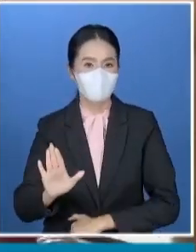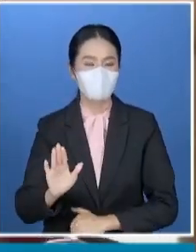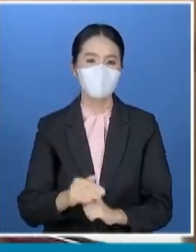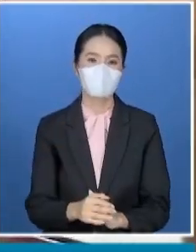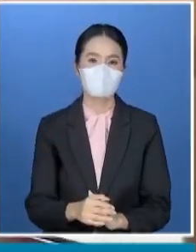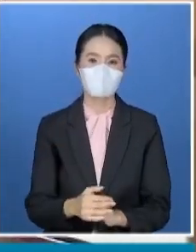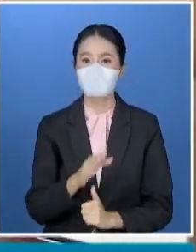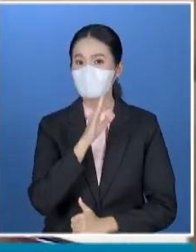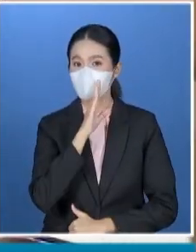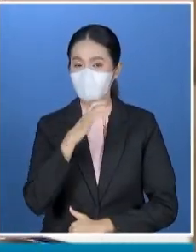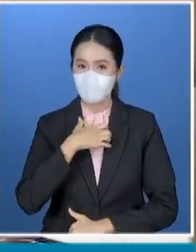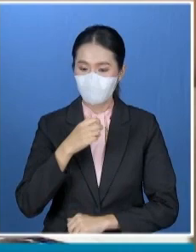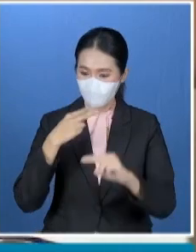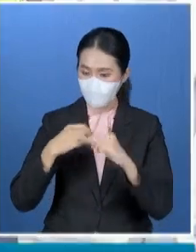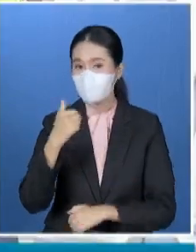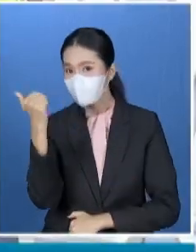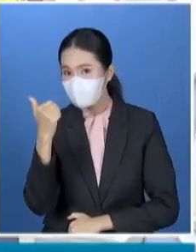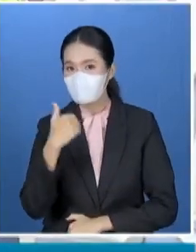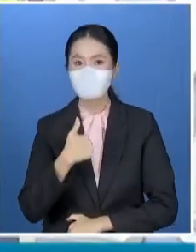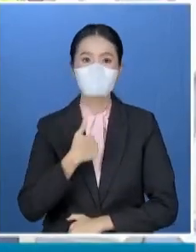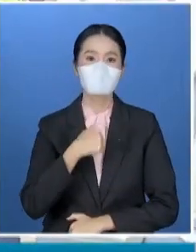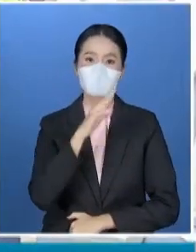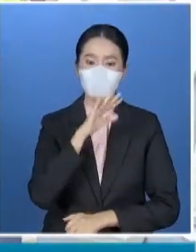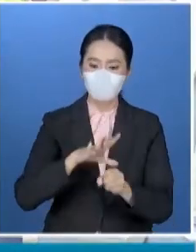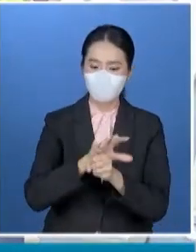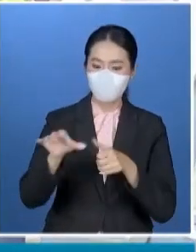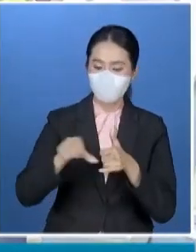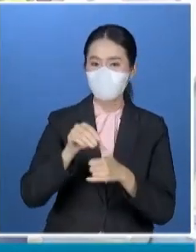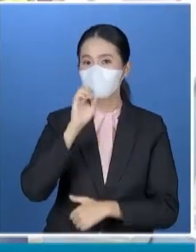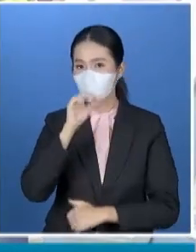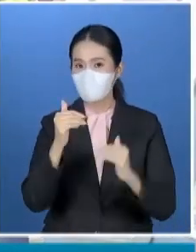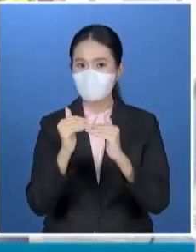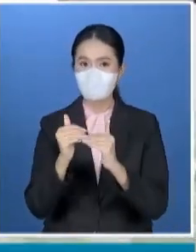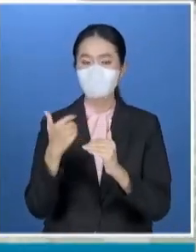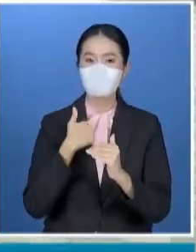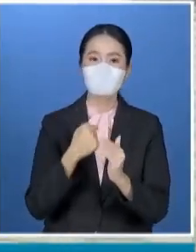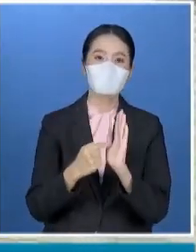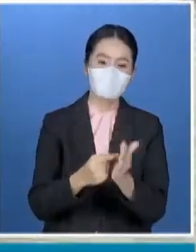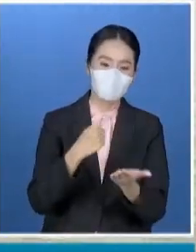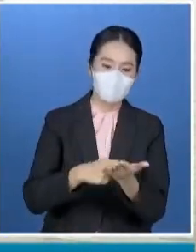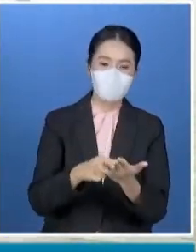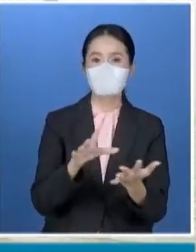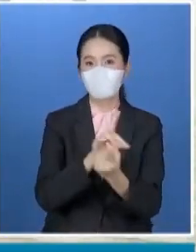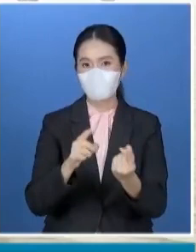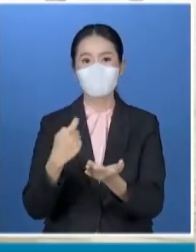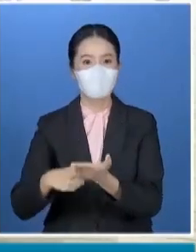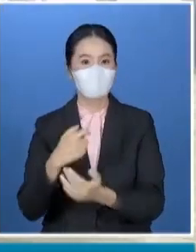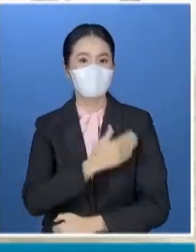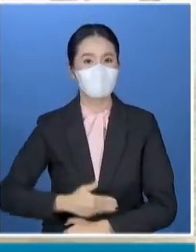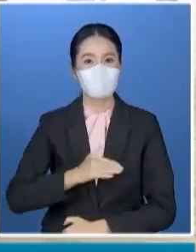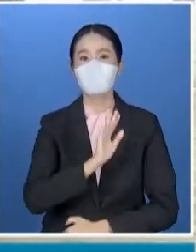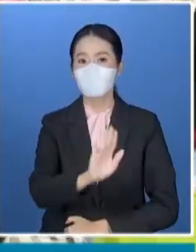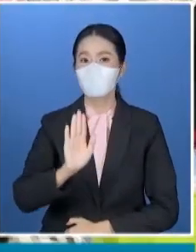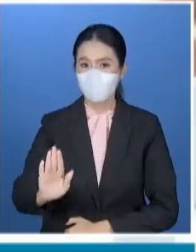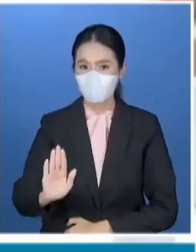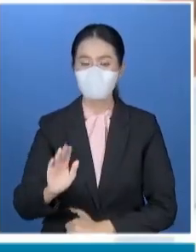ก็ถ้าคุณอยากจะไปรักษาที่อื่นน ะ สมมติติดแล้วคุณก็ประสานตามสิทธิ์ที่มีไม่ว่าจะเป็นประกันสังคมหรือประกันสุขภาพต่างๆ